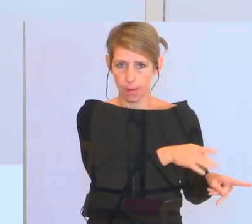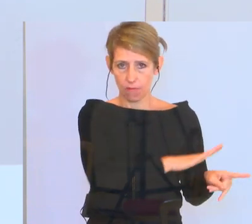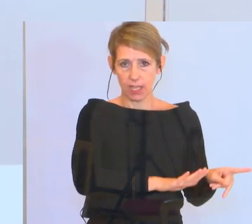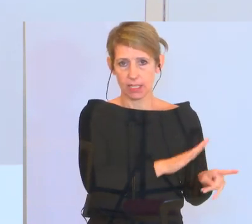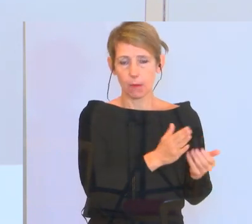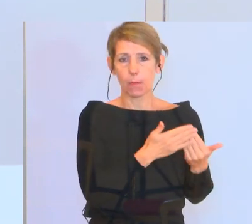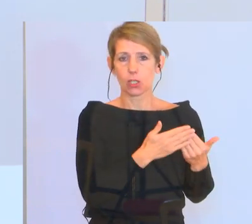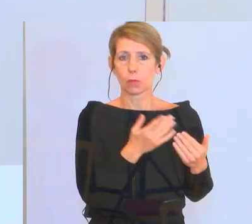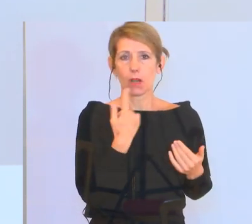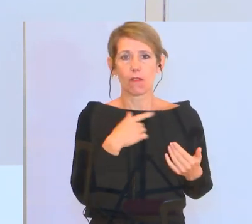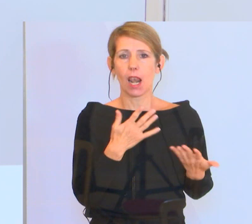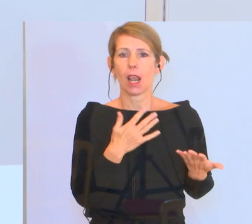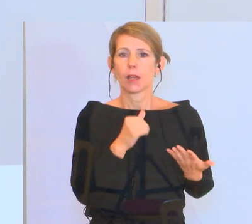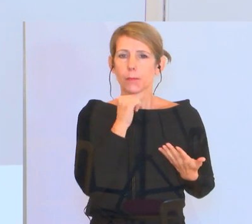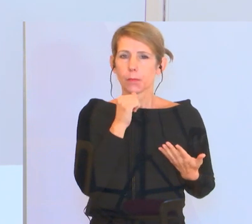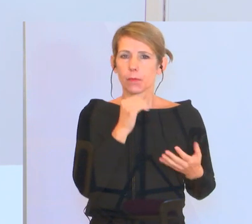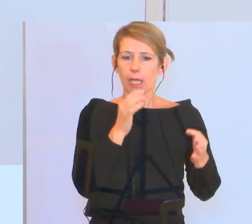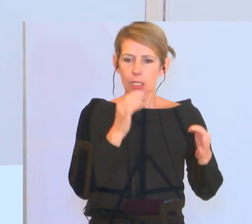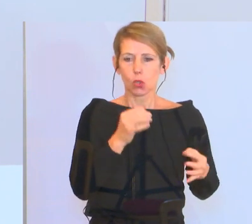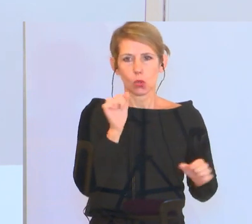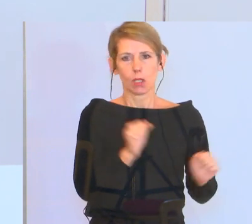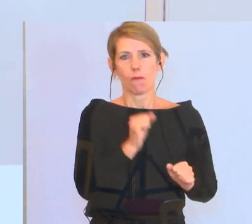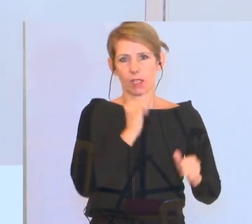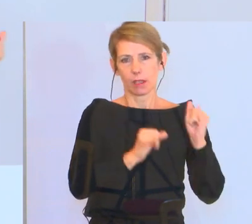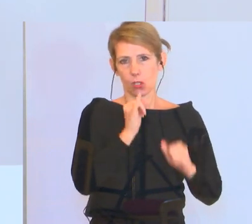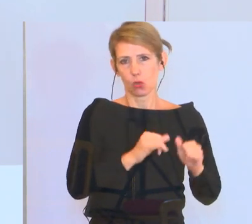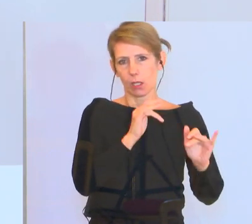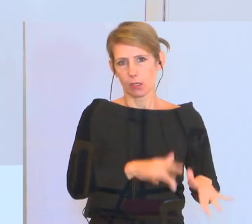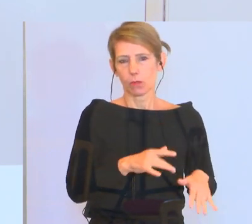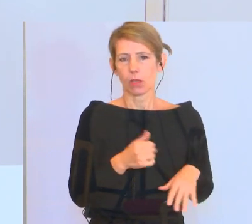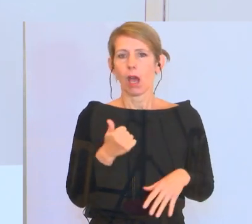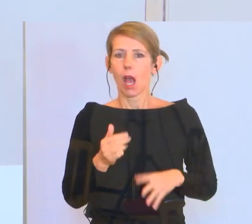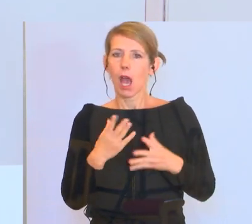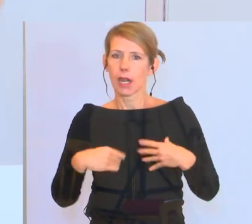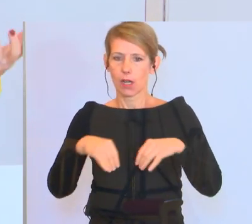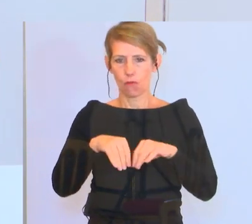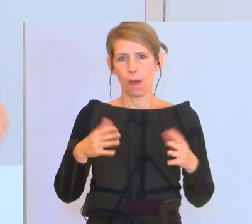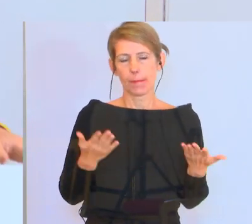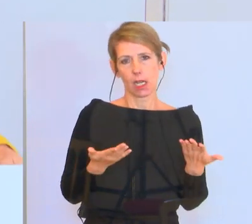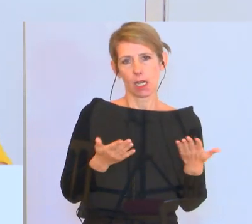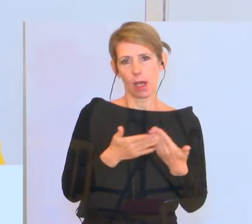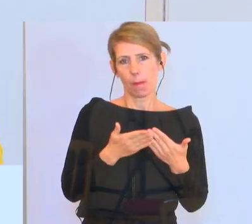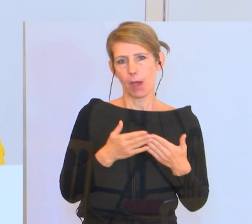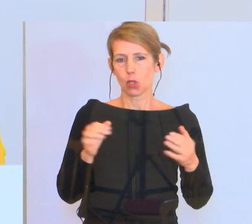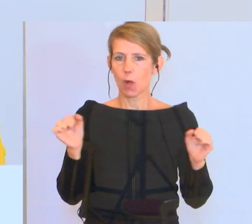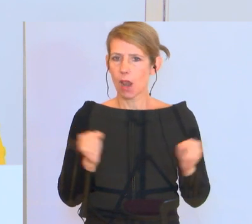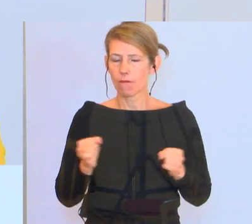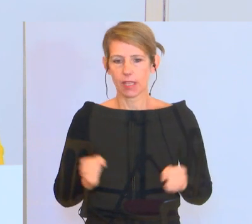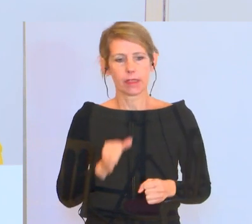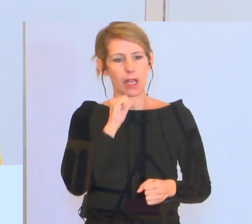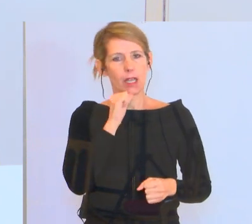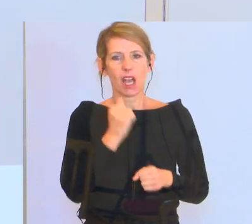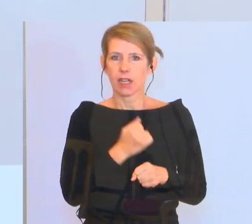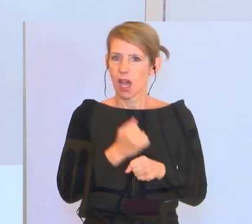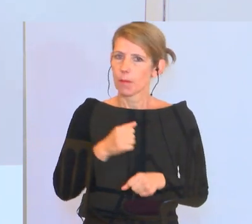hier keinen guten Wintertourismus gäbe, eine Familie hier über den Winter keine Arbeit